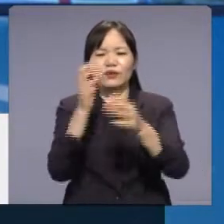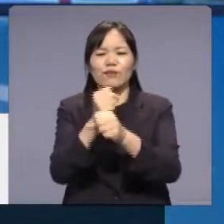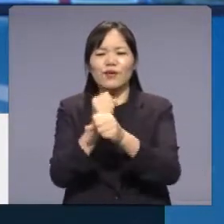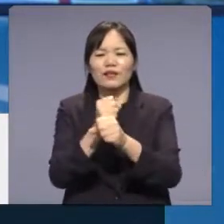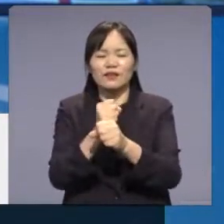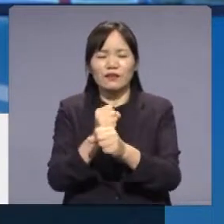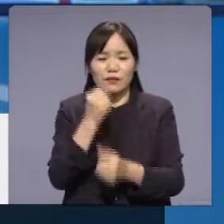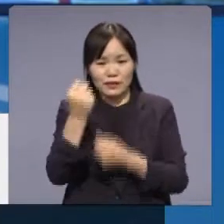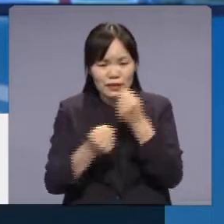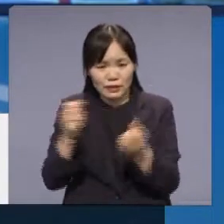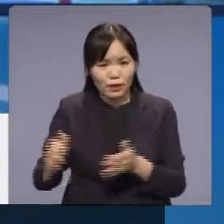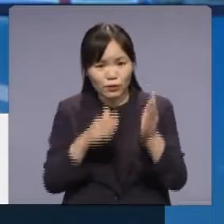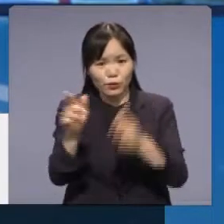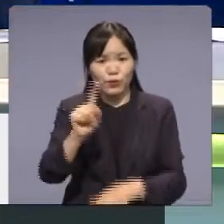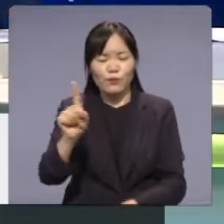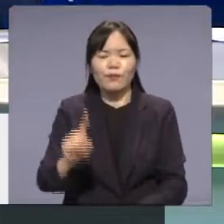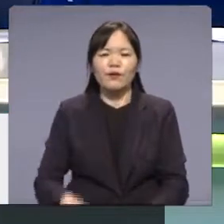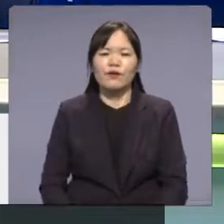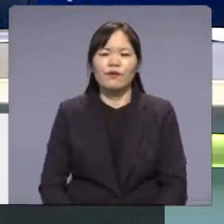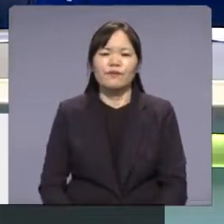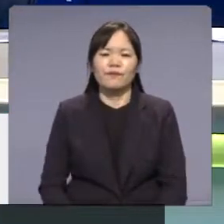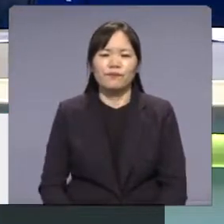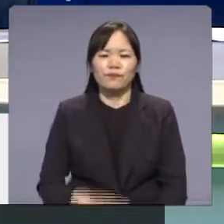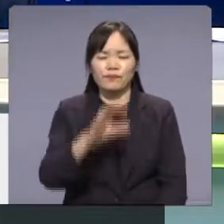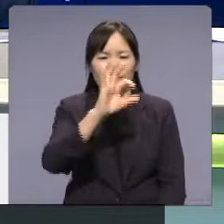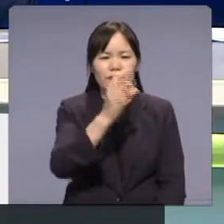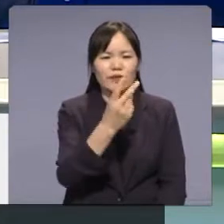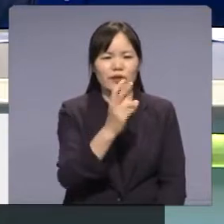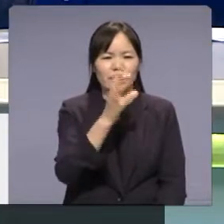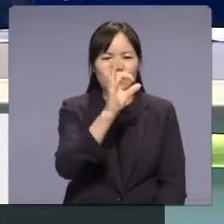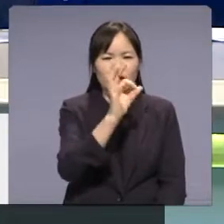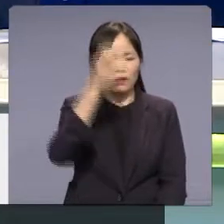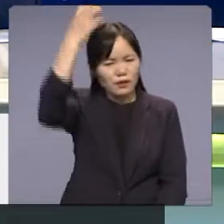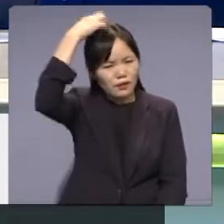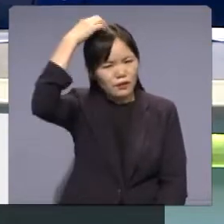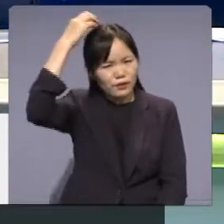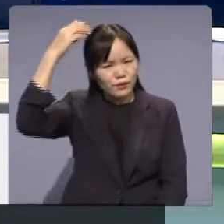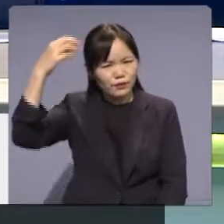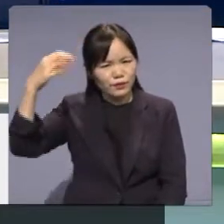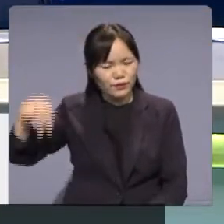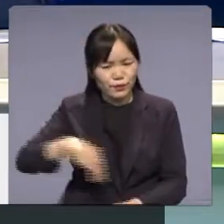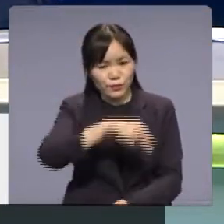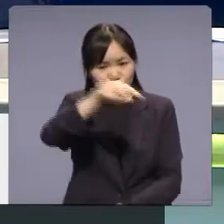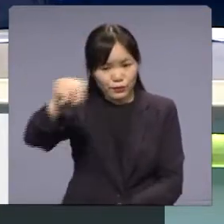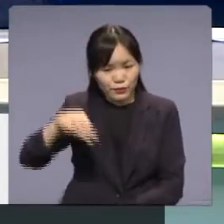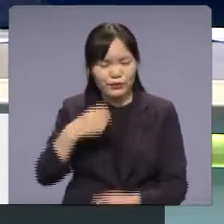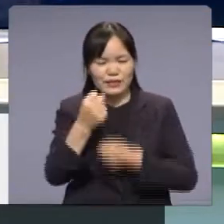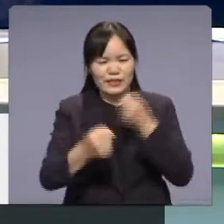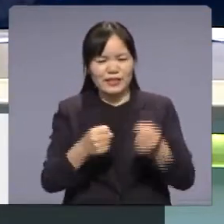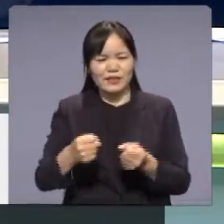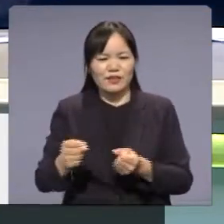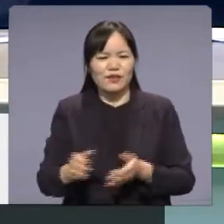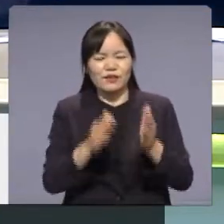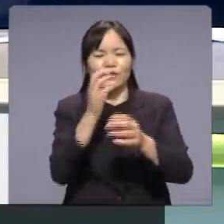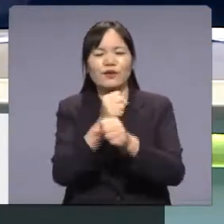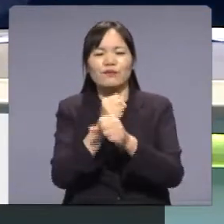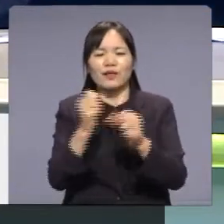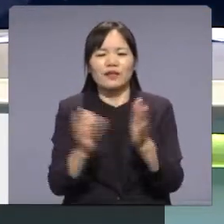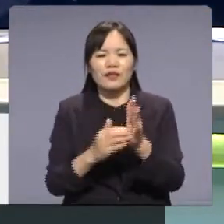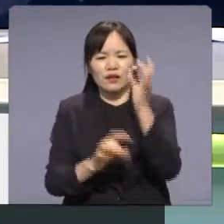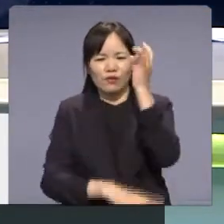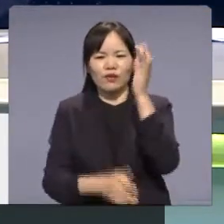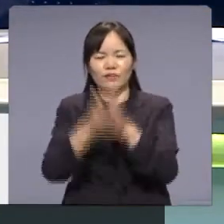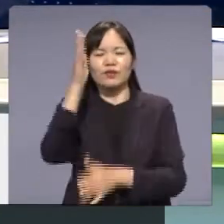자전거 도로라고 하시면 용료도 영종도 일주하는 자전거 도로를. 아하, 예, 예. 그리고 이제 원도심